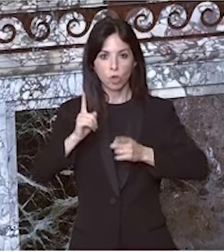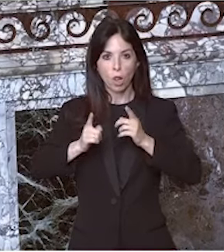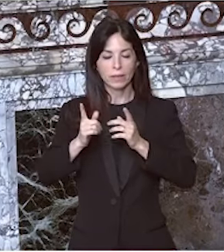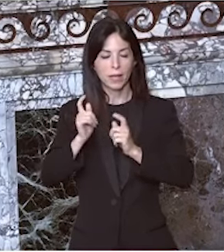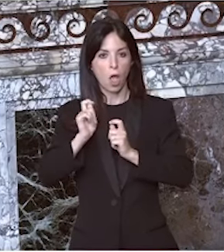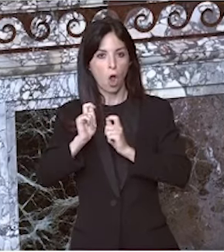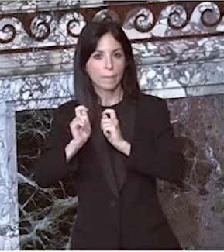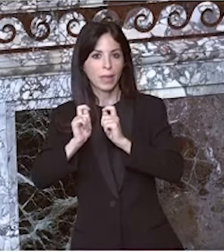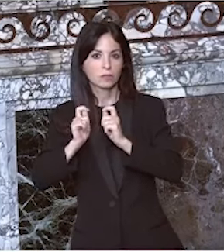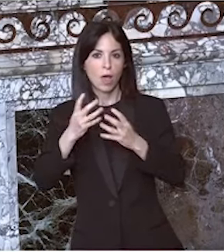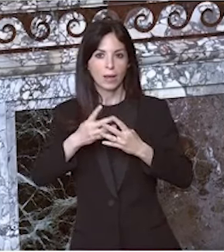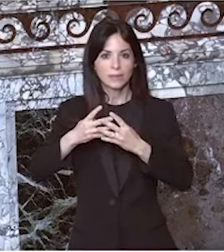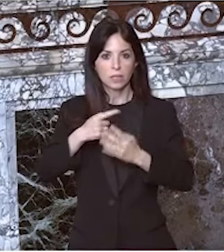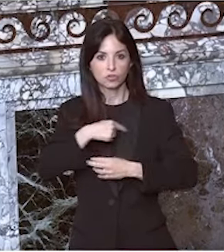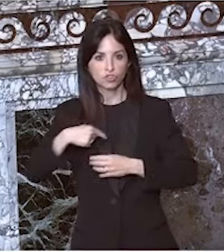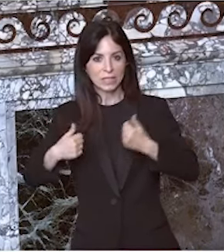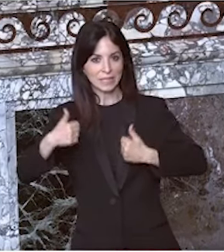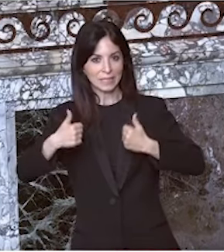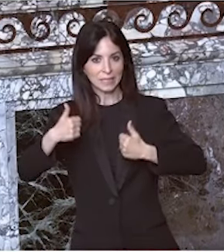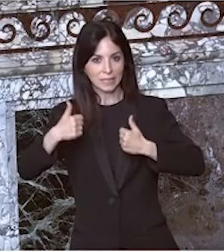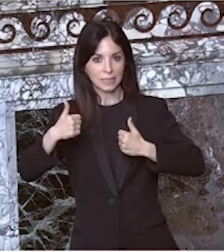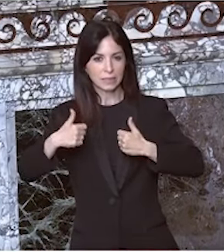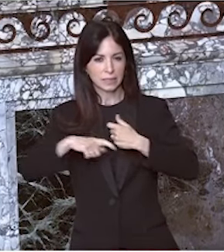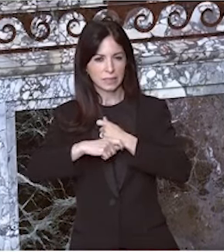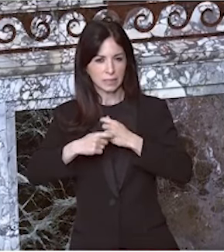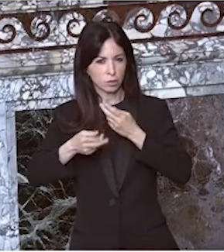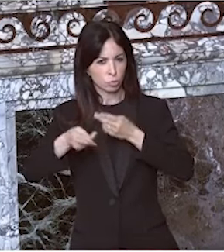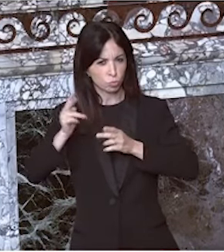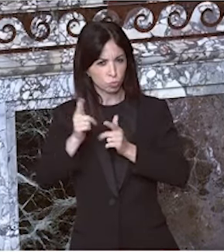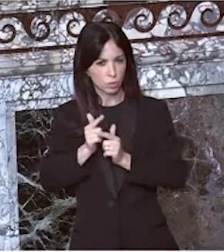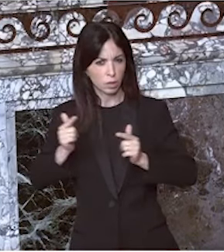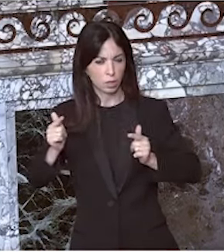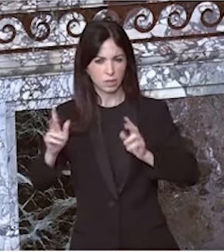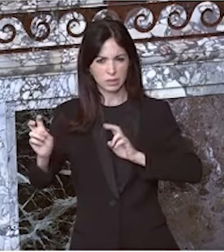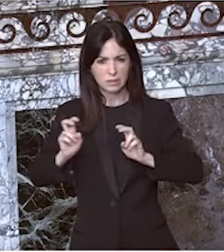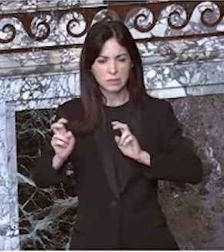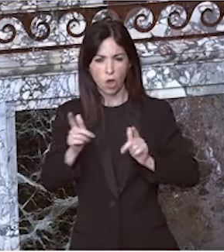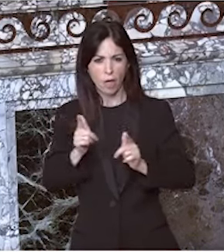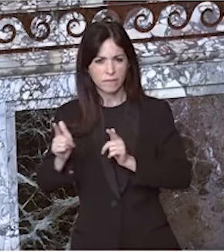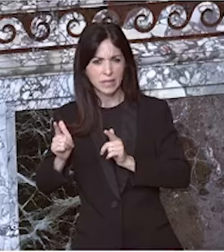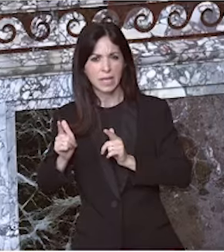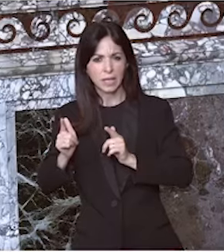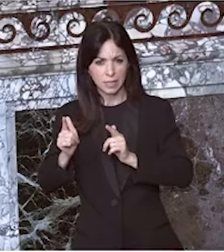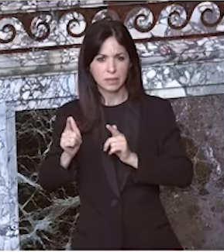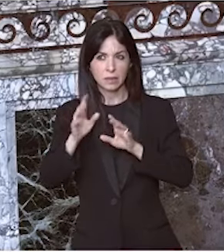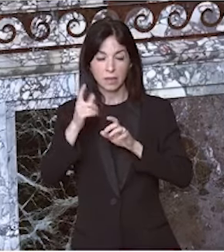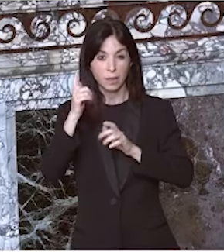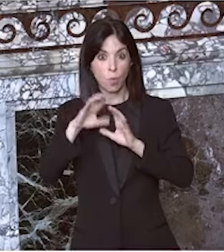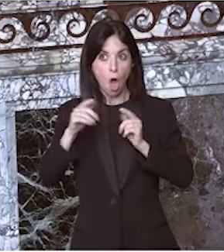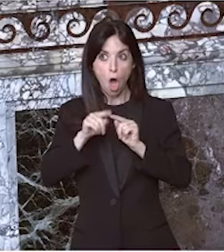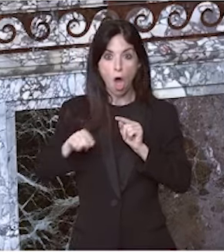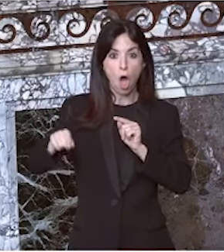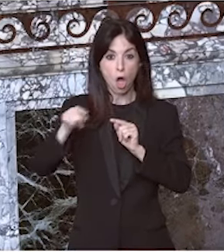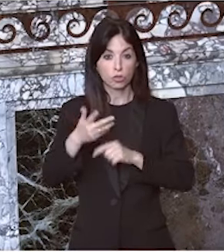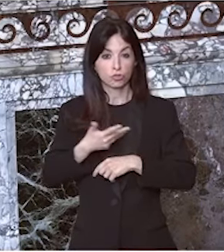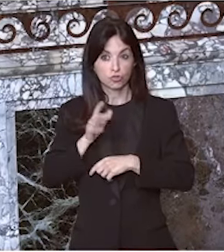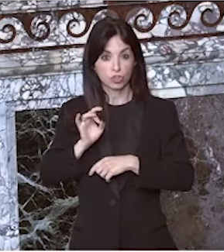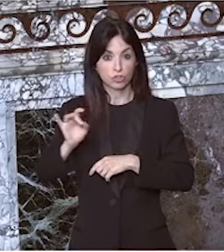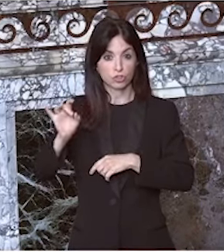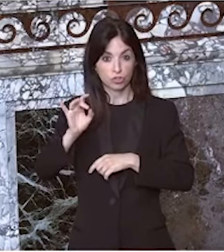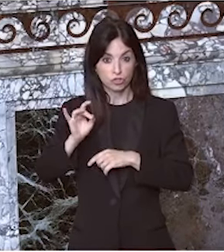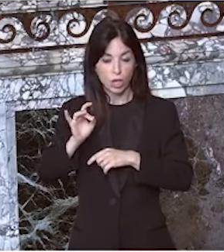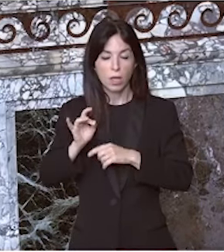e commerciale tra Stati Uniti e Cina si è inasprita. Tensioni e conflitti armati affliggono più aree del mondo.